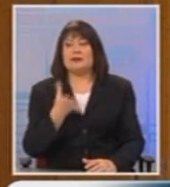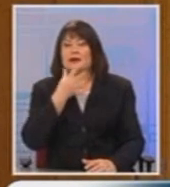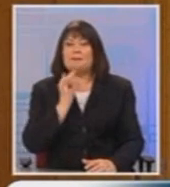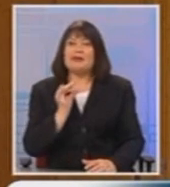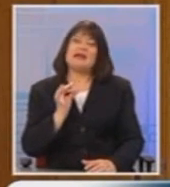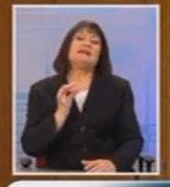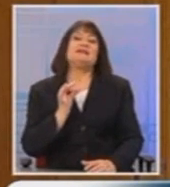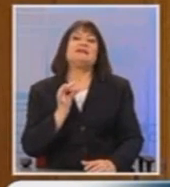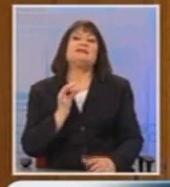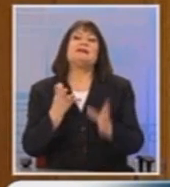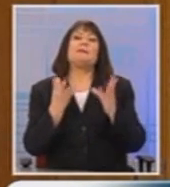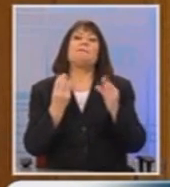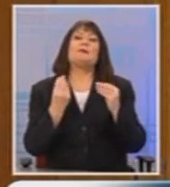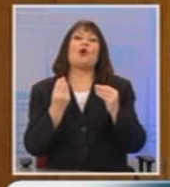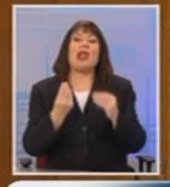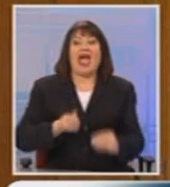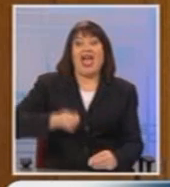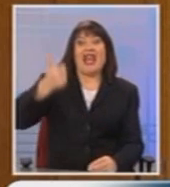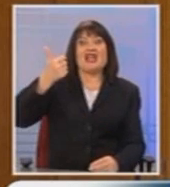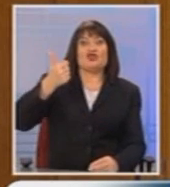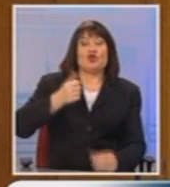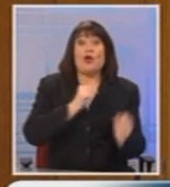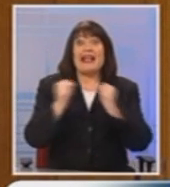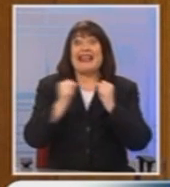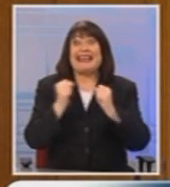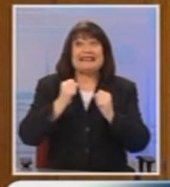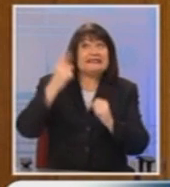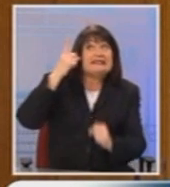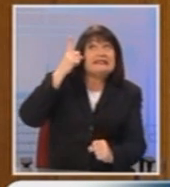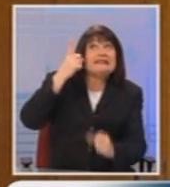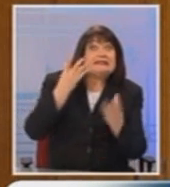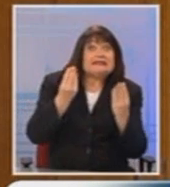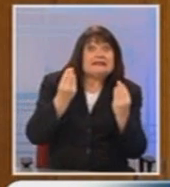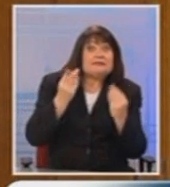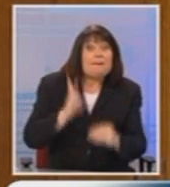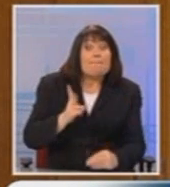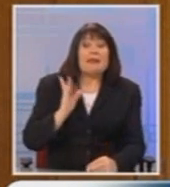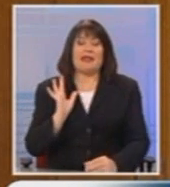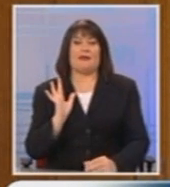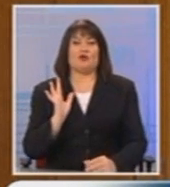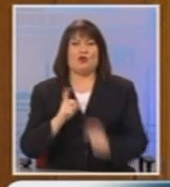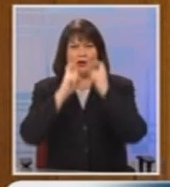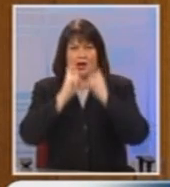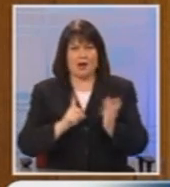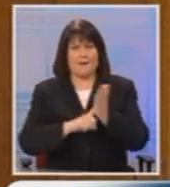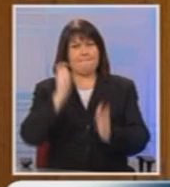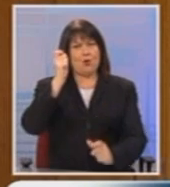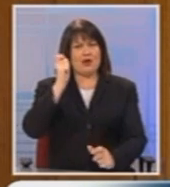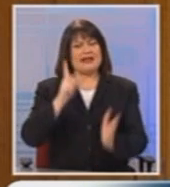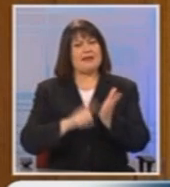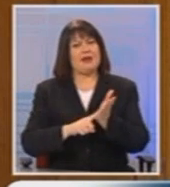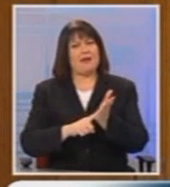καταραμένου συγχρονισμού πολλών πηγών ρίσκου, πολλών κρίσεων. Και στην περίπτωση αυτή το καθήκον της πολιτικής,